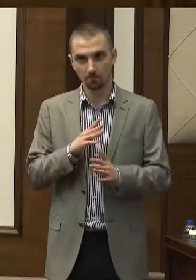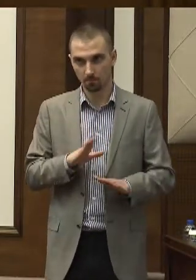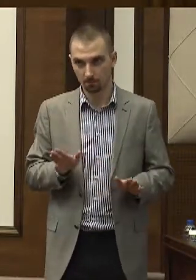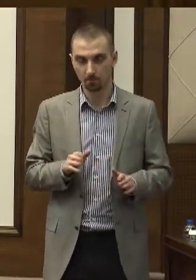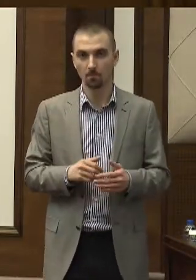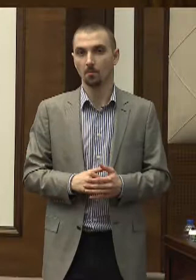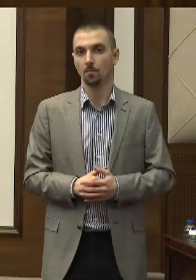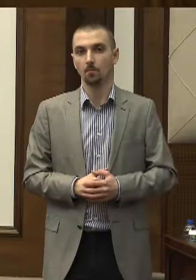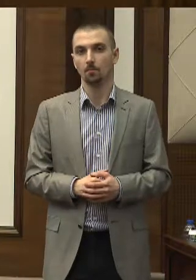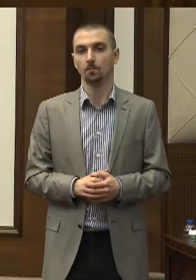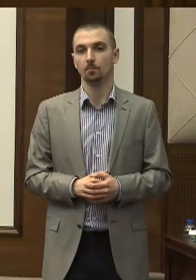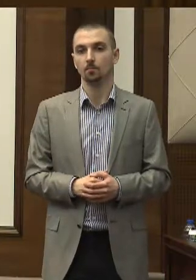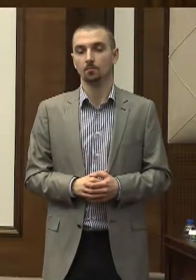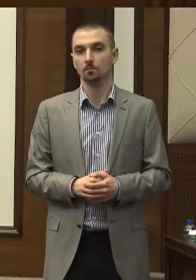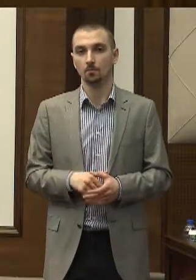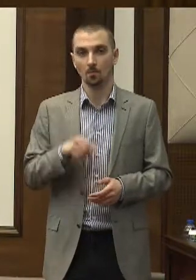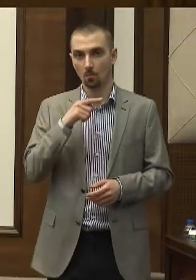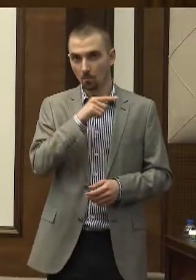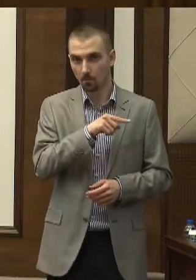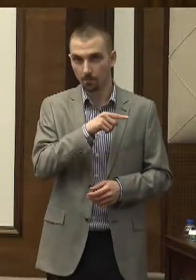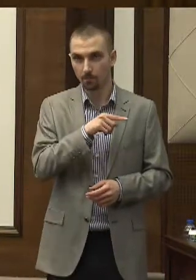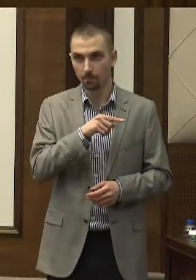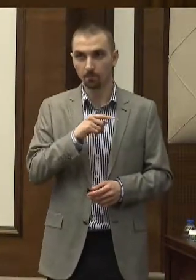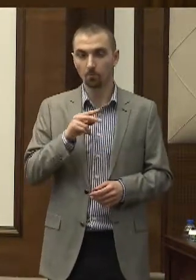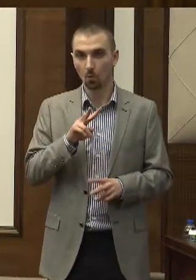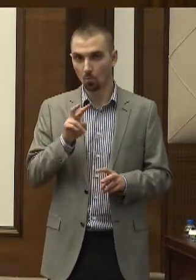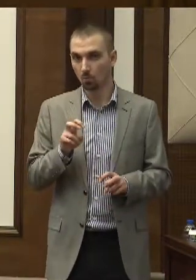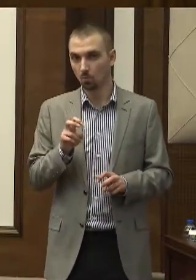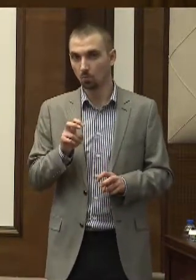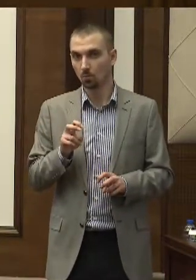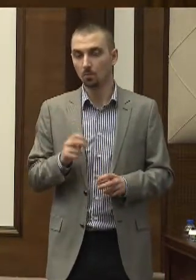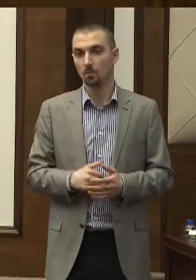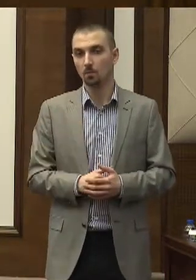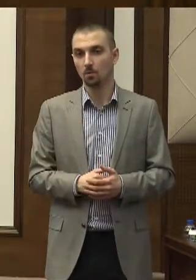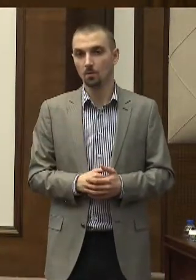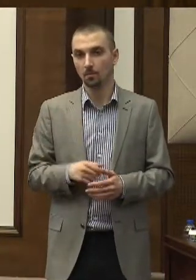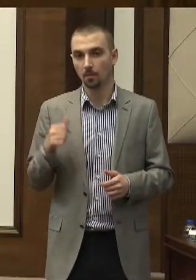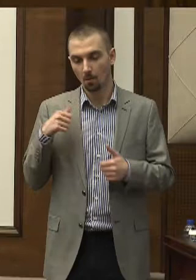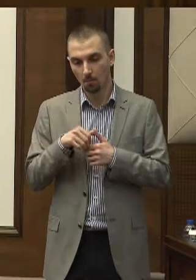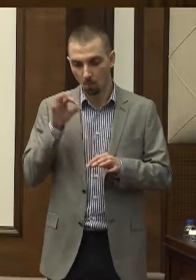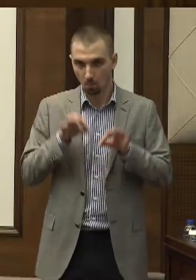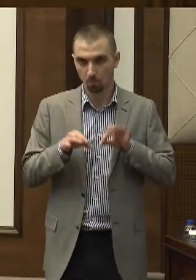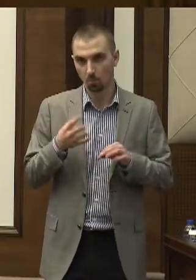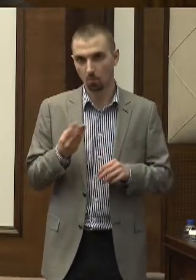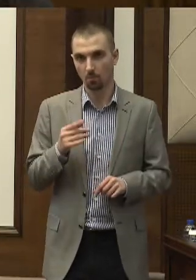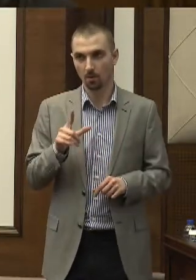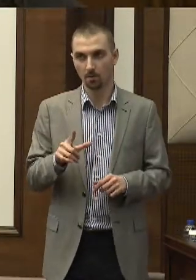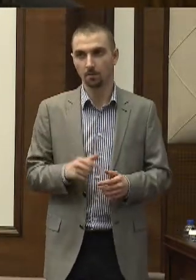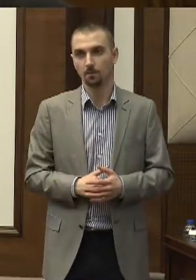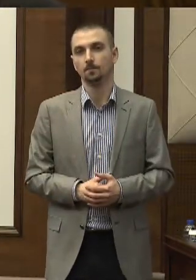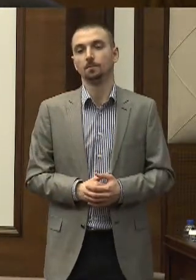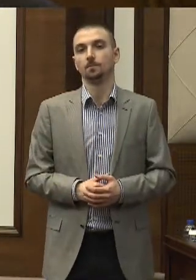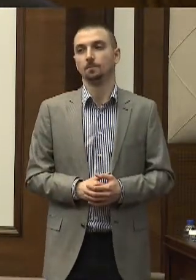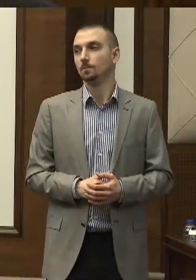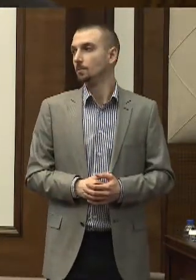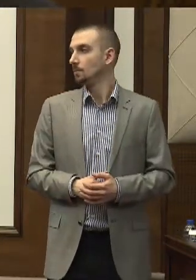için aldık. Ama o resmi karara bu sarılarla işaretli binaların yapılıp yapılmadığını eklememişiz. Öyle midir,